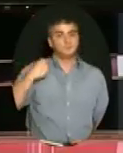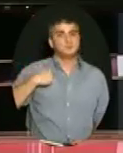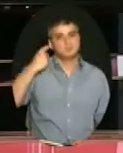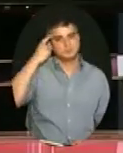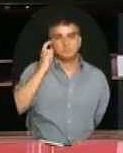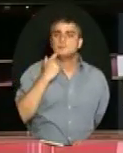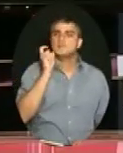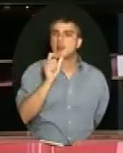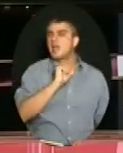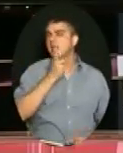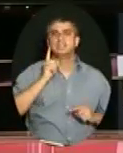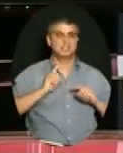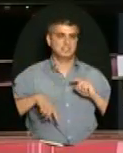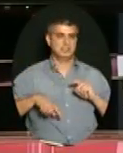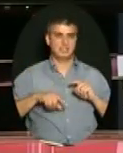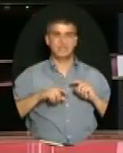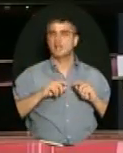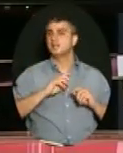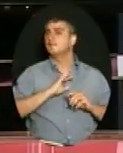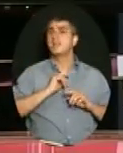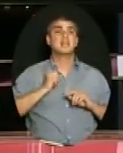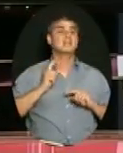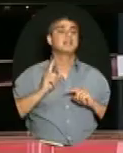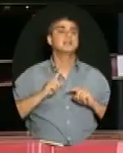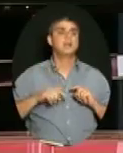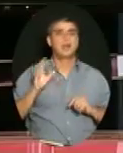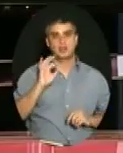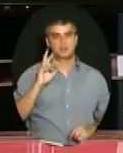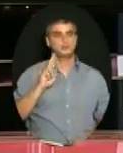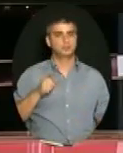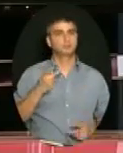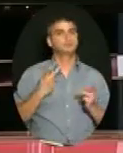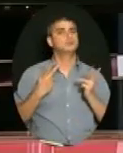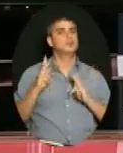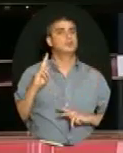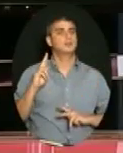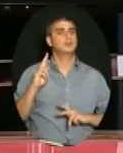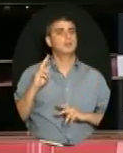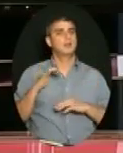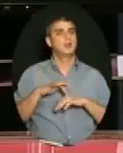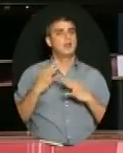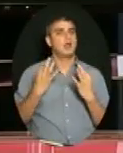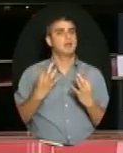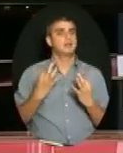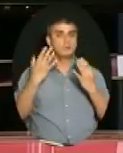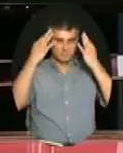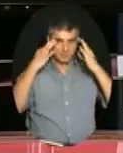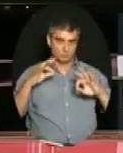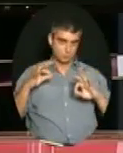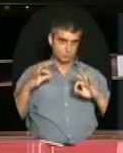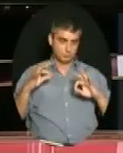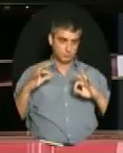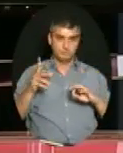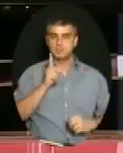שהמילה הגסה ביותר, והאיגרת הגסה ביותר, עדיין יש בהם יותר עדינות ונימוס